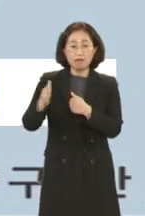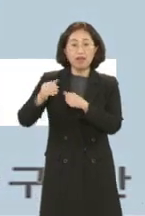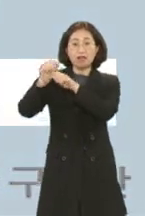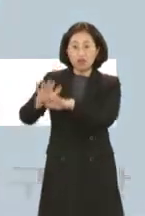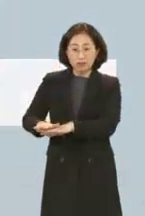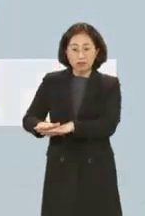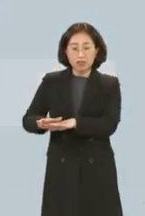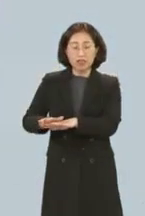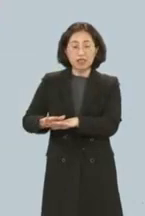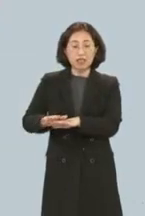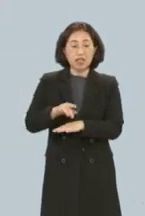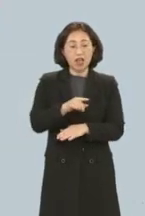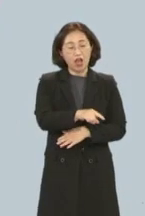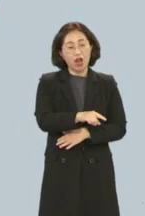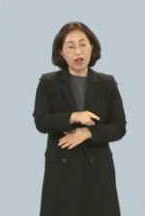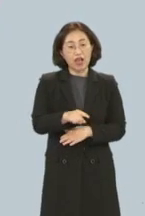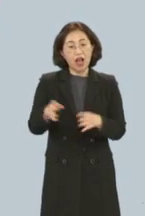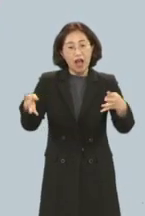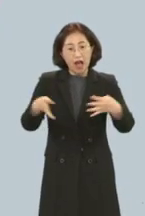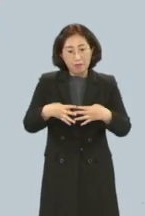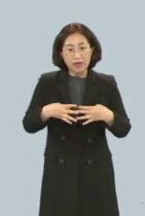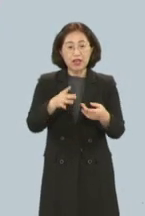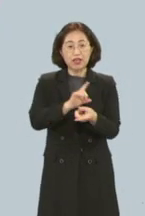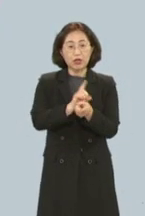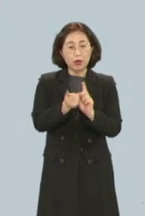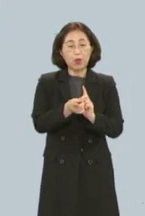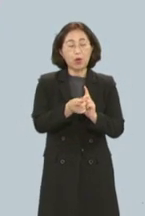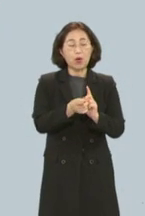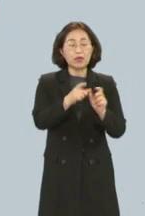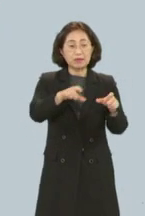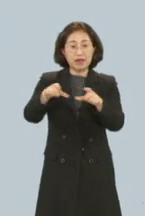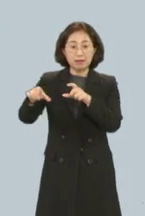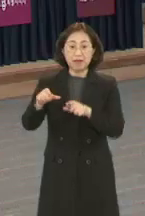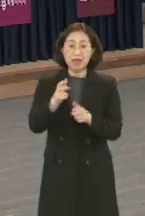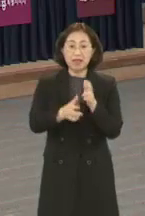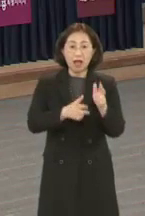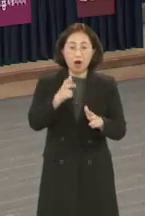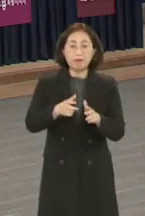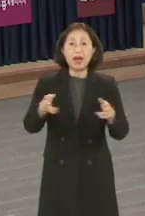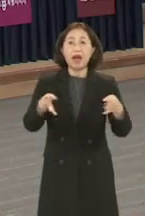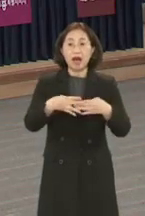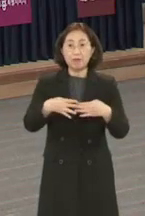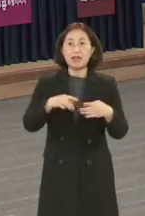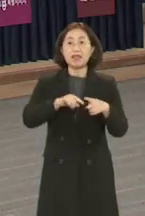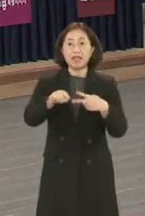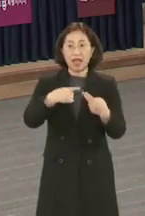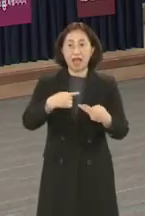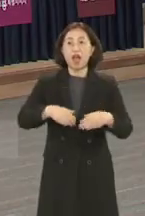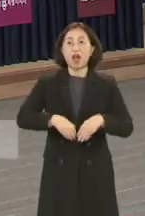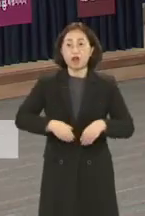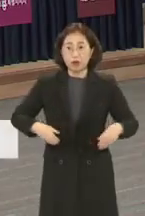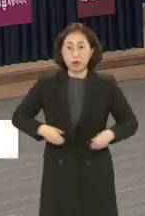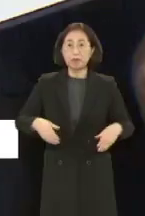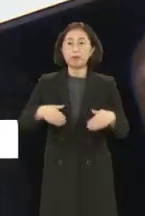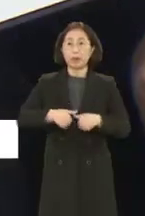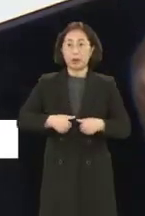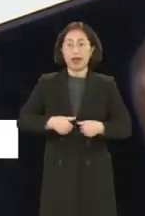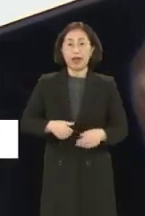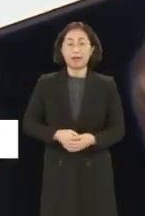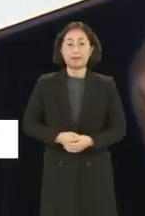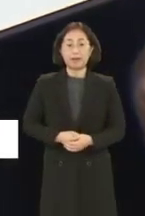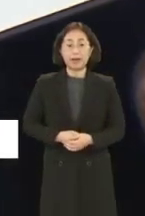특장점과 우선순위 사업에 대한 합의와 양보가 무엇보다 중요하다는 지적입니다. 충청권 특별연합이 수도권 집중과